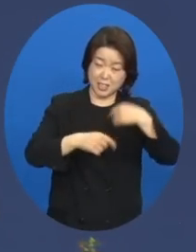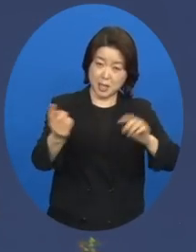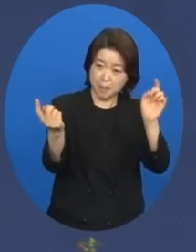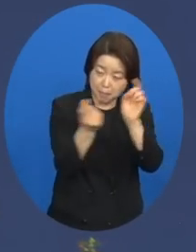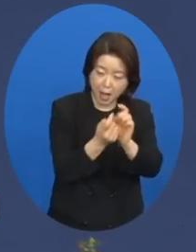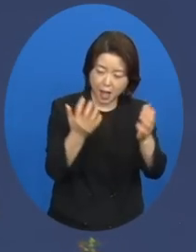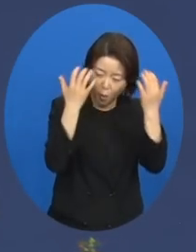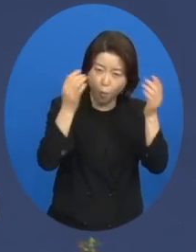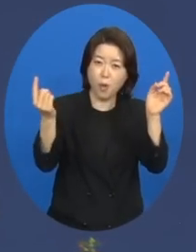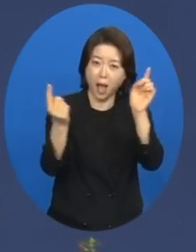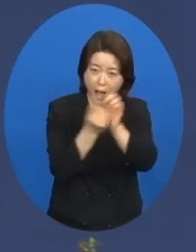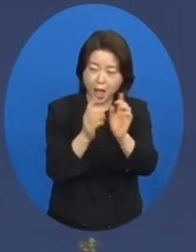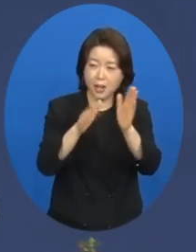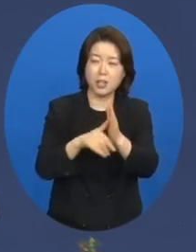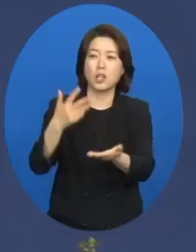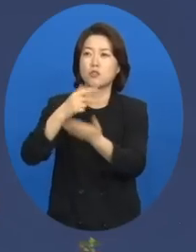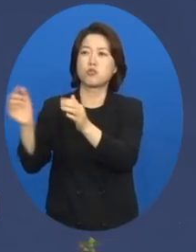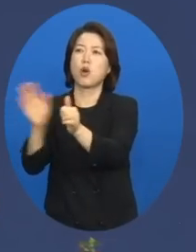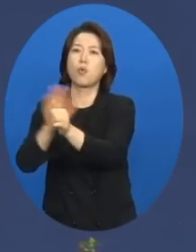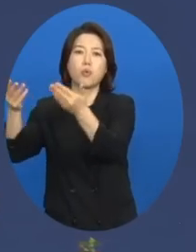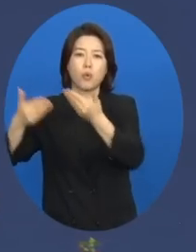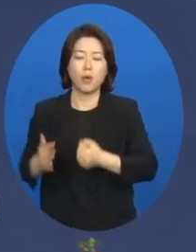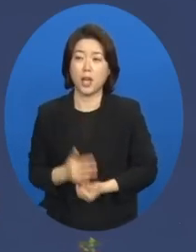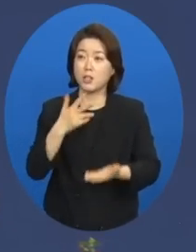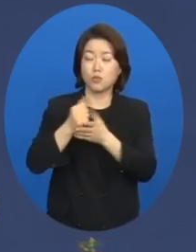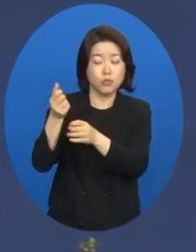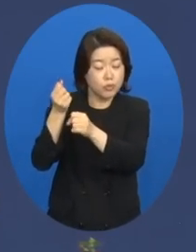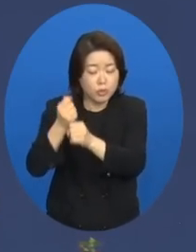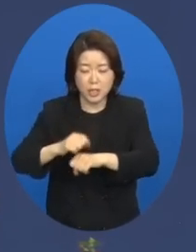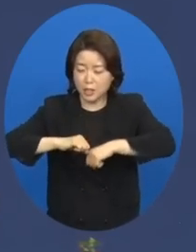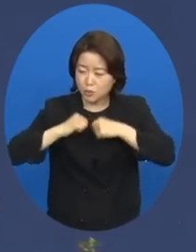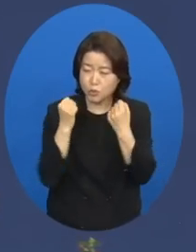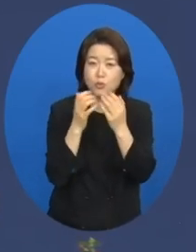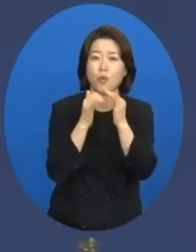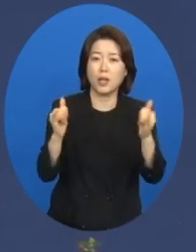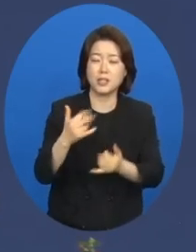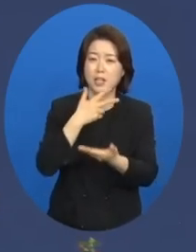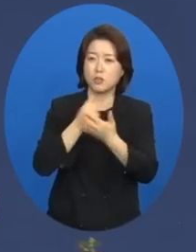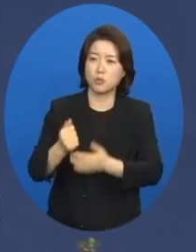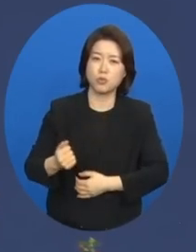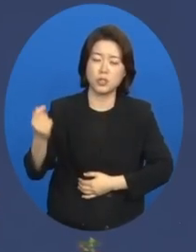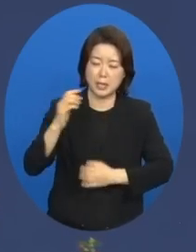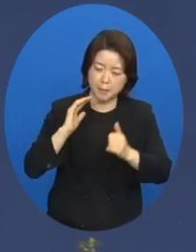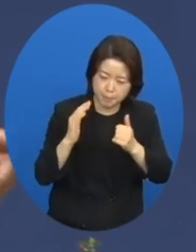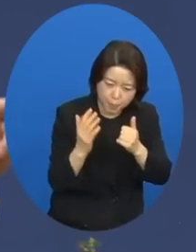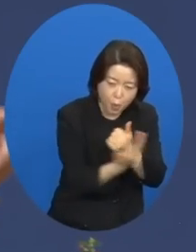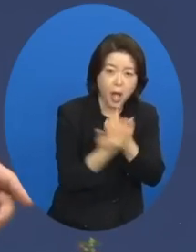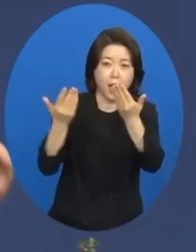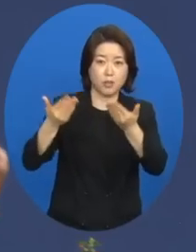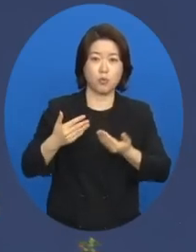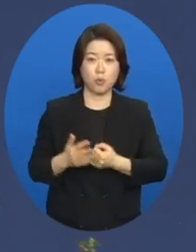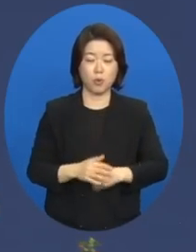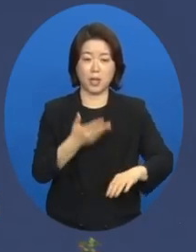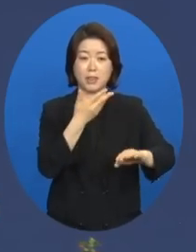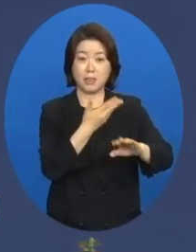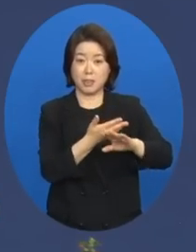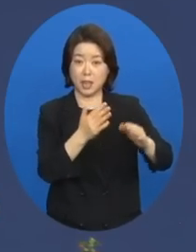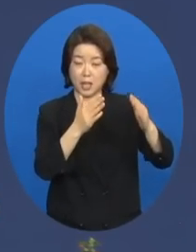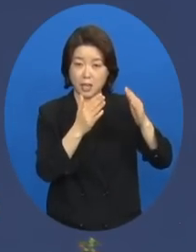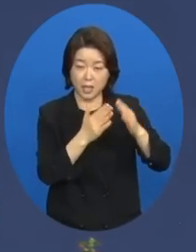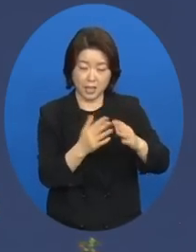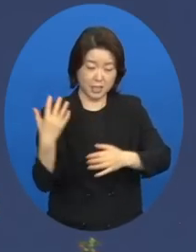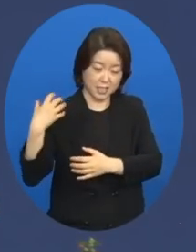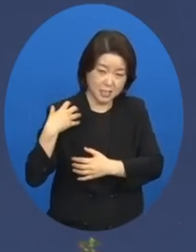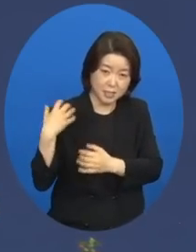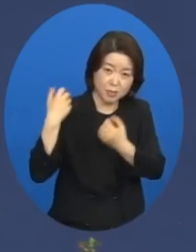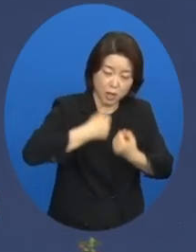때 주가 위로해 주시겠네. 주를 의지하며 순종하는 자를 주가 안위해 주시리라. 남의 짐을 지고 슬픔 위로하면